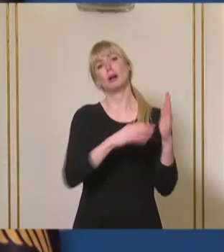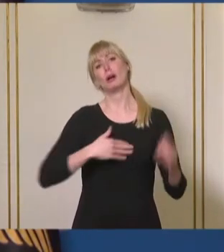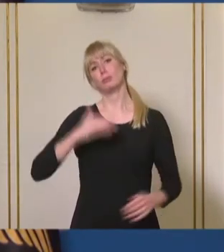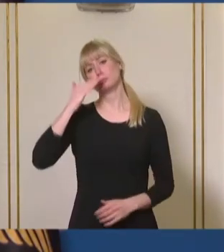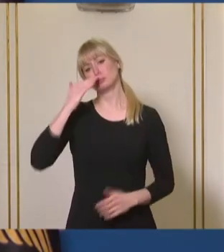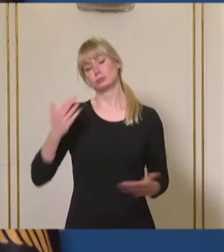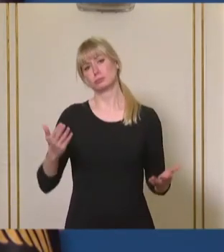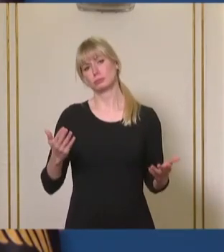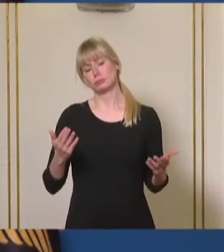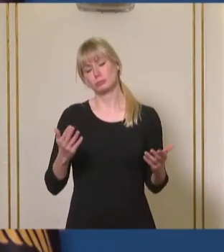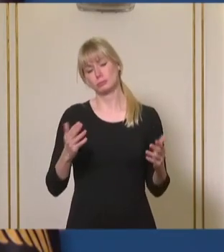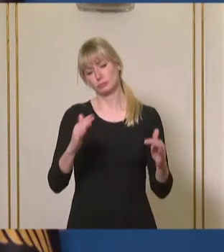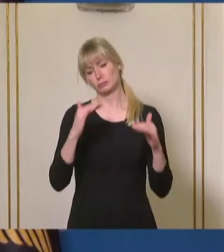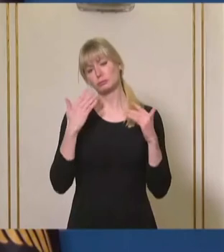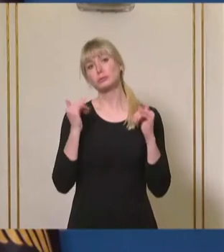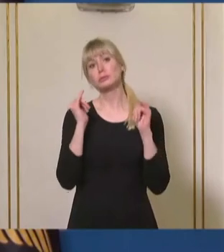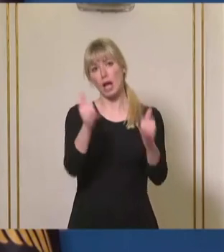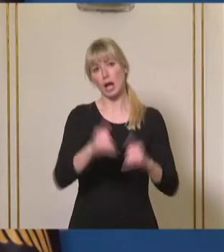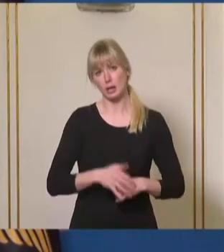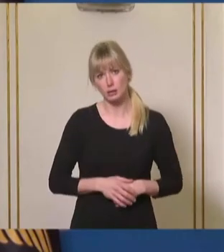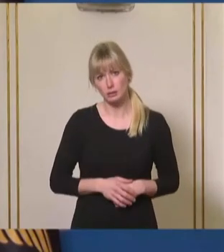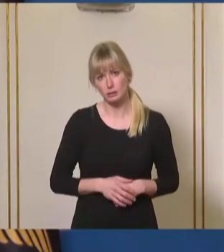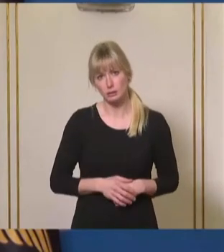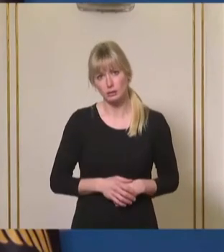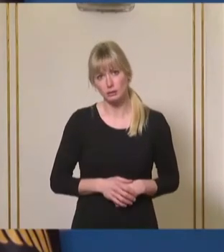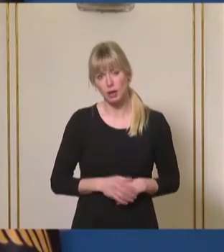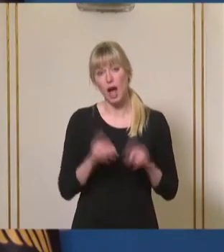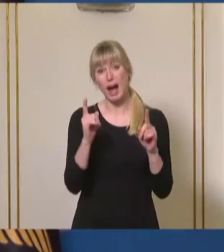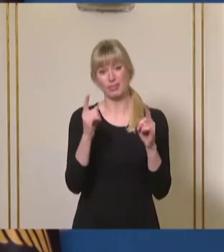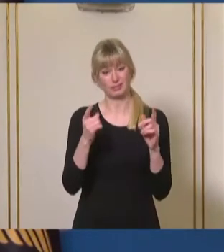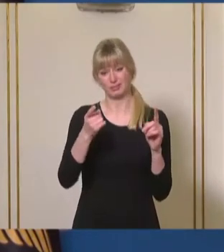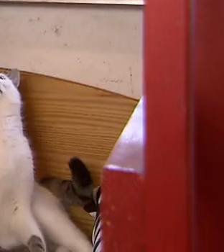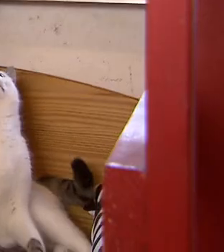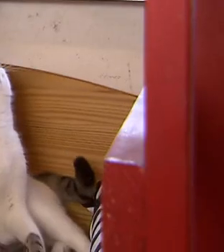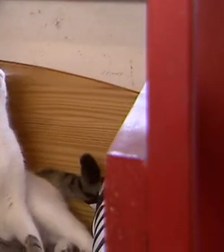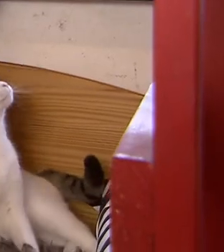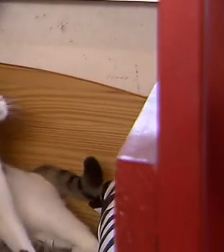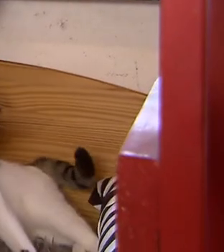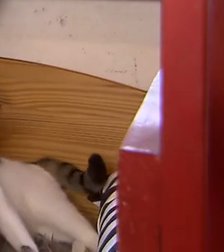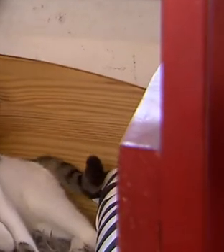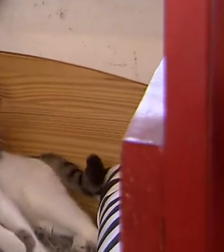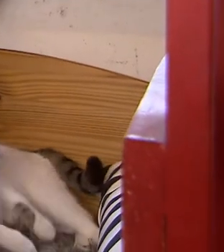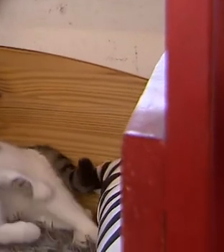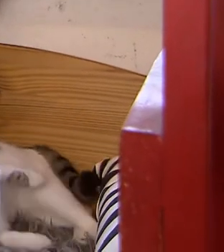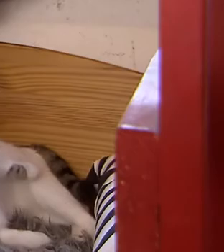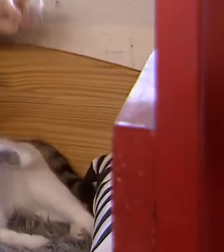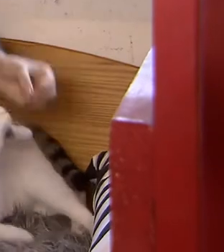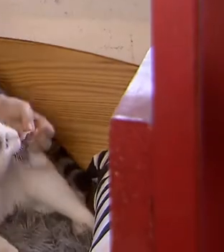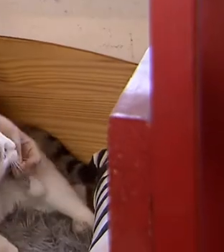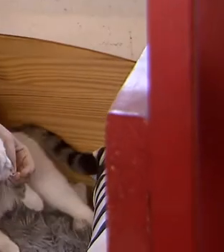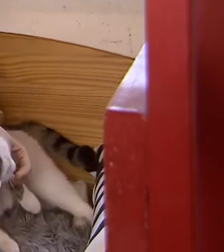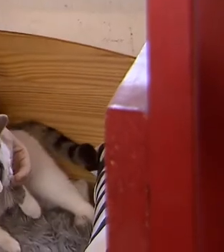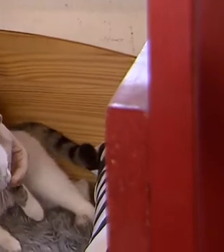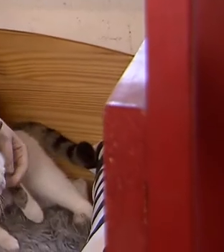gehen. Trotzdem müssen wir sie nun noch einmal verschärfen. Luise weiß sich trotz des Lockdown-Frusts